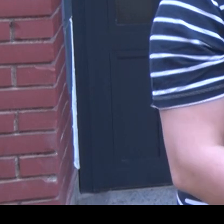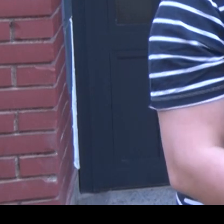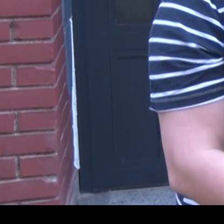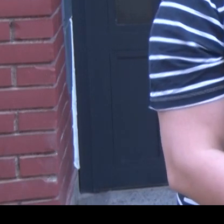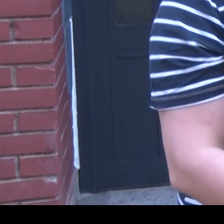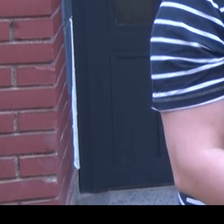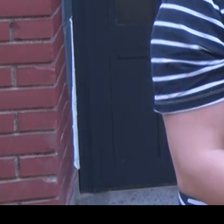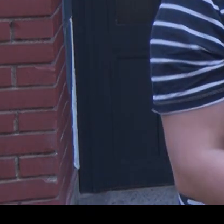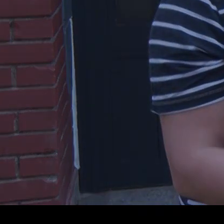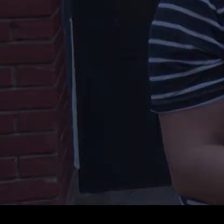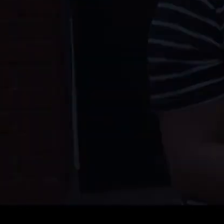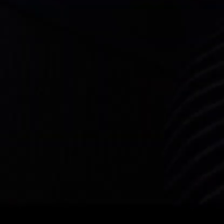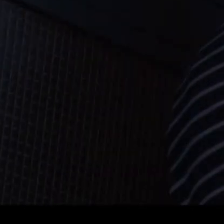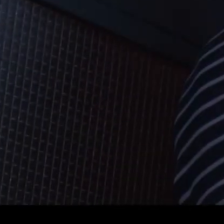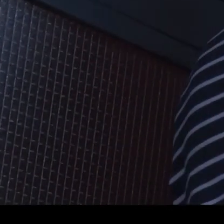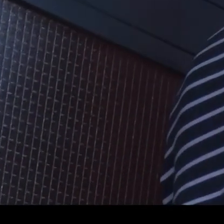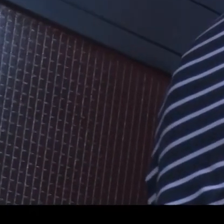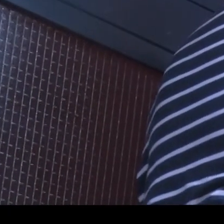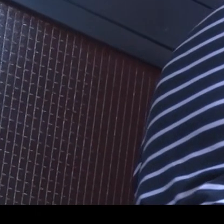të që punoj këtu dhe jam shumë e knaqëme.